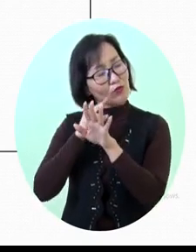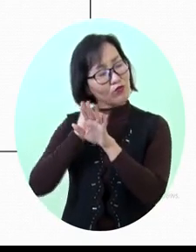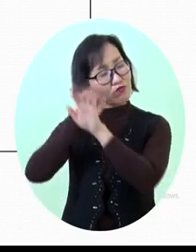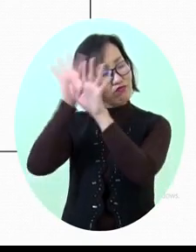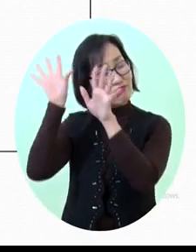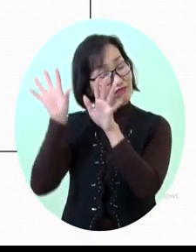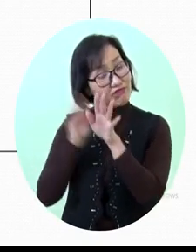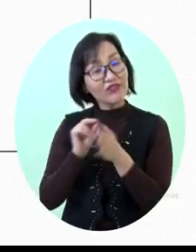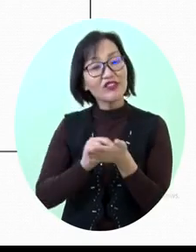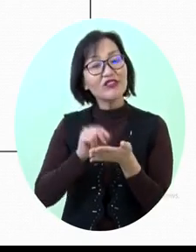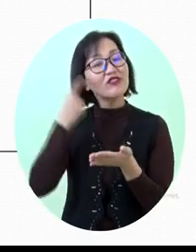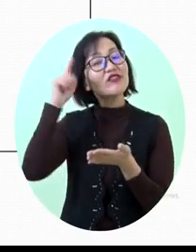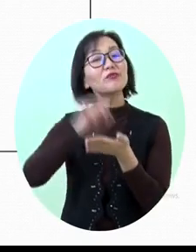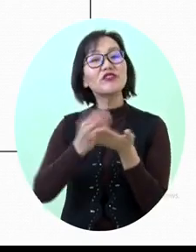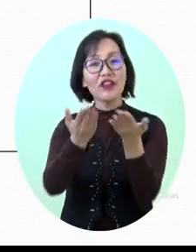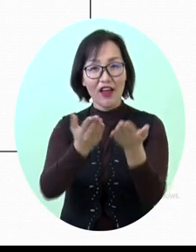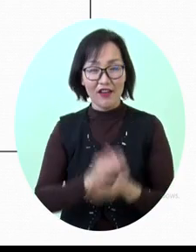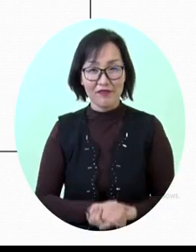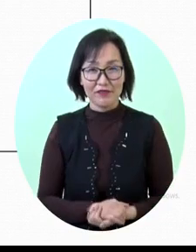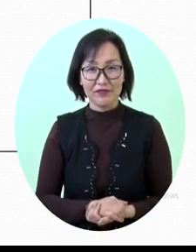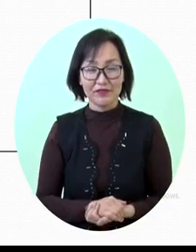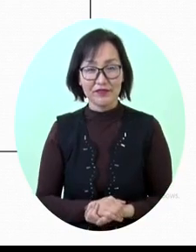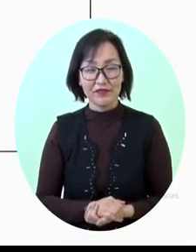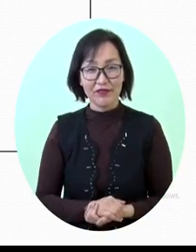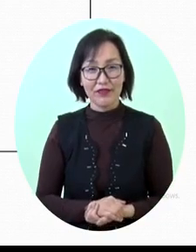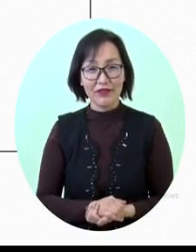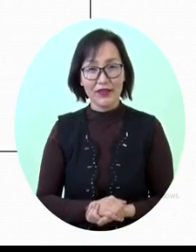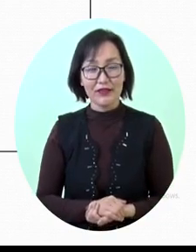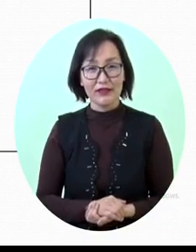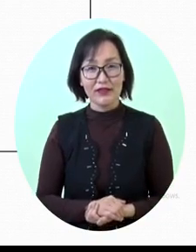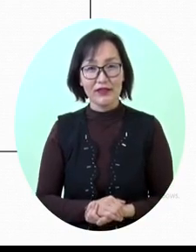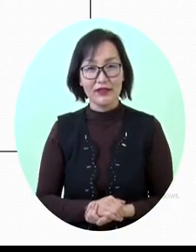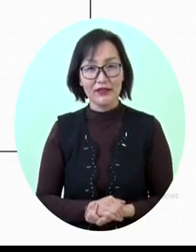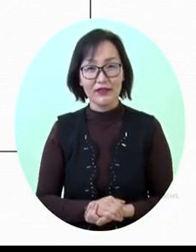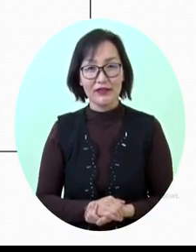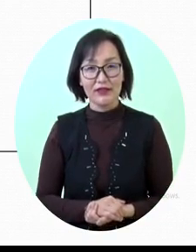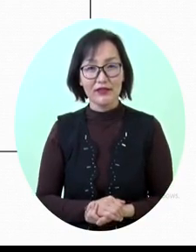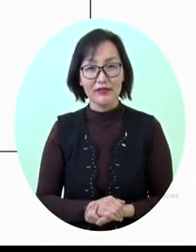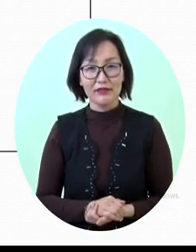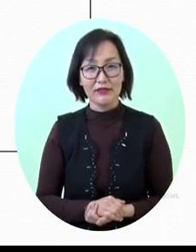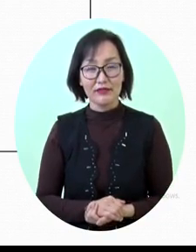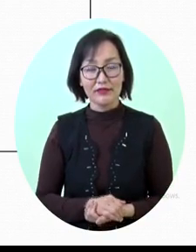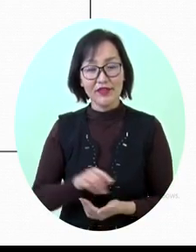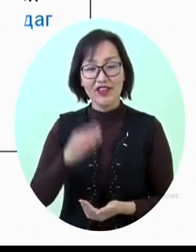юу хүсэж гэдэг урнаар сэтгэж битсэн байгаа өмнө. За, зохиолдоо бид нар сая